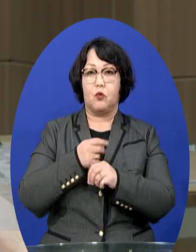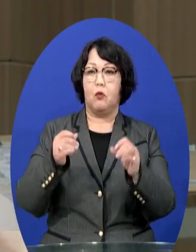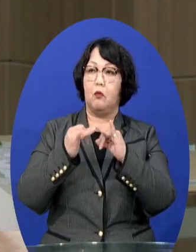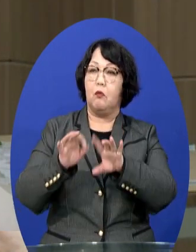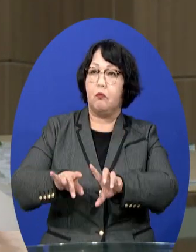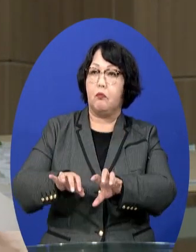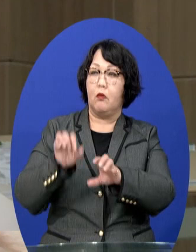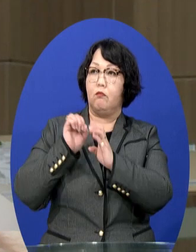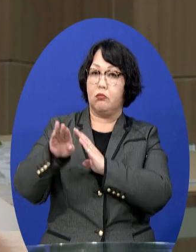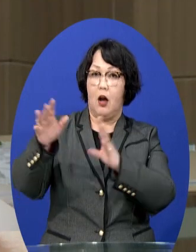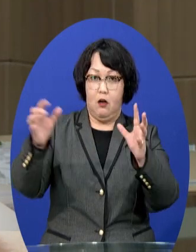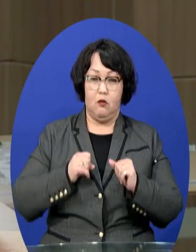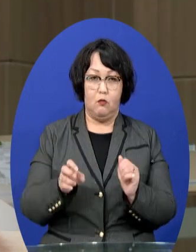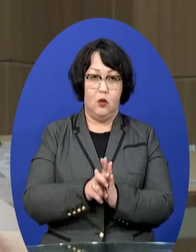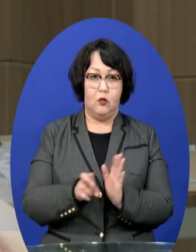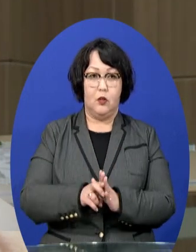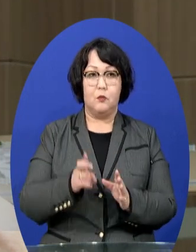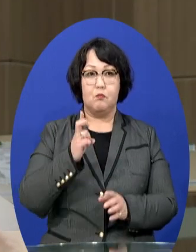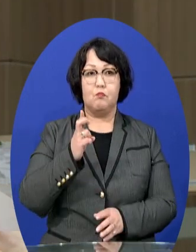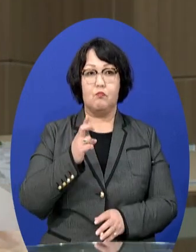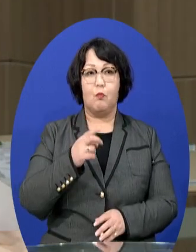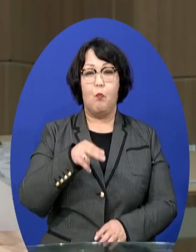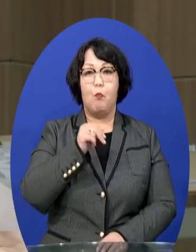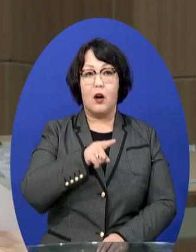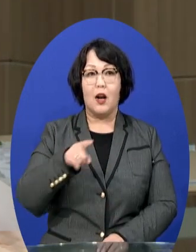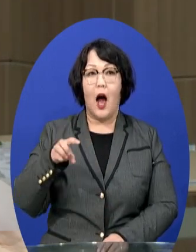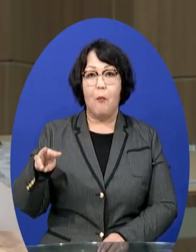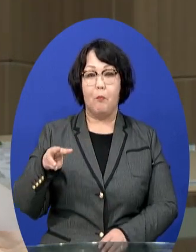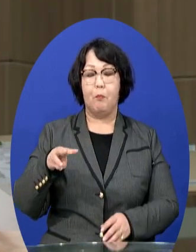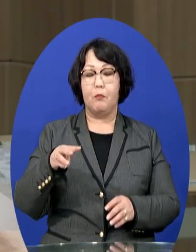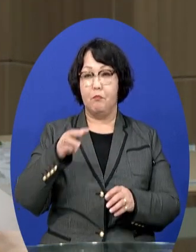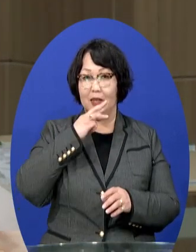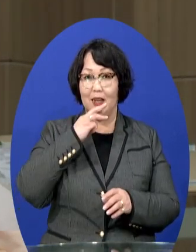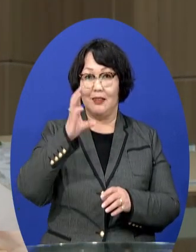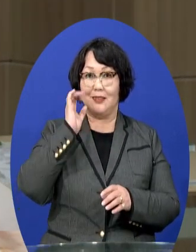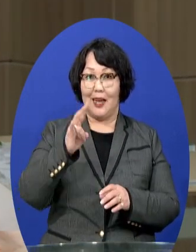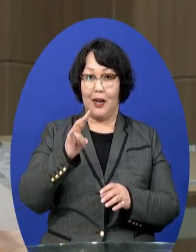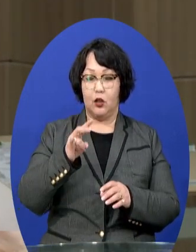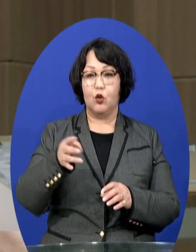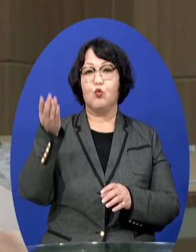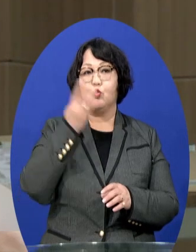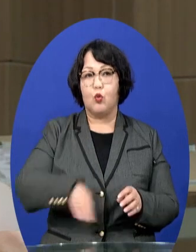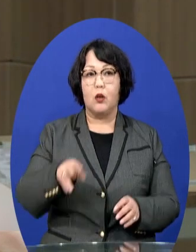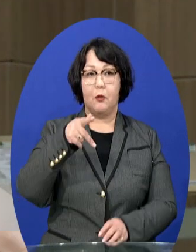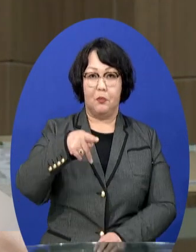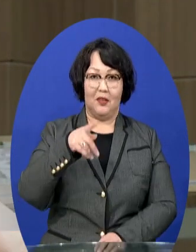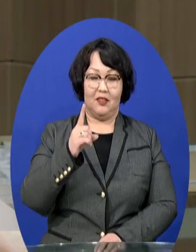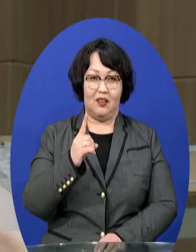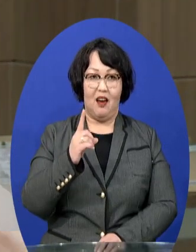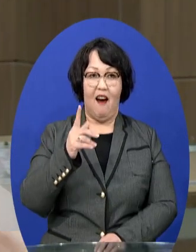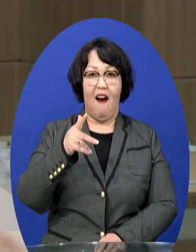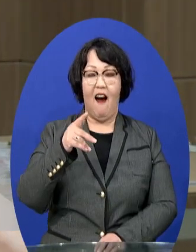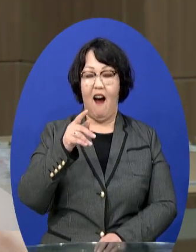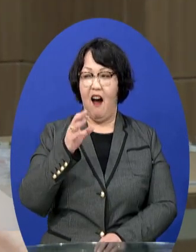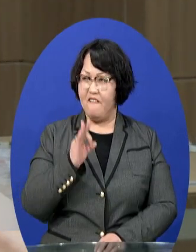дахь давуу тал нь гэвэл тэр хүний бичиг баримтыг програмаар сэрсэн одоо шууд автоматар PDF файл болгоод илгээх ийм л